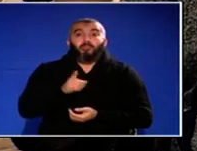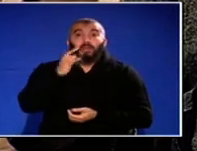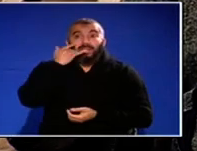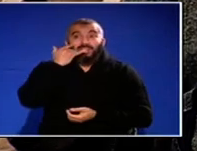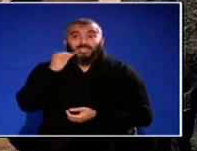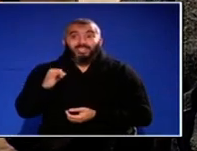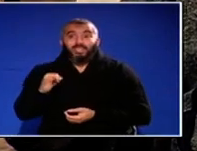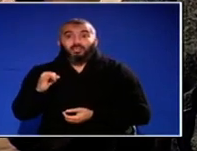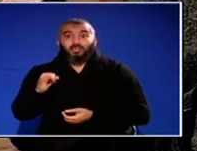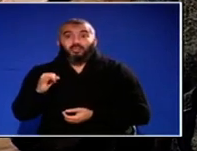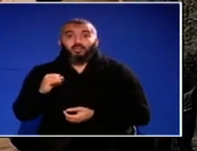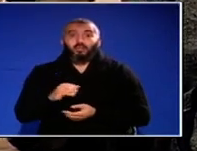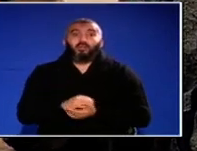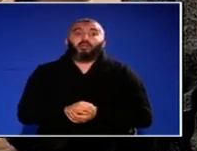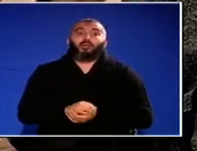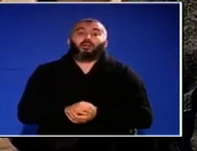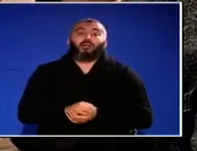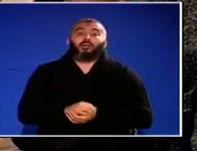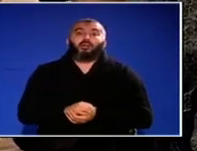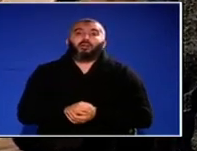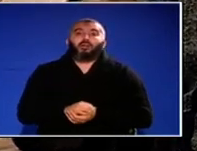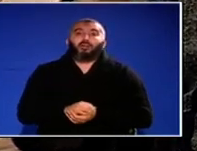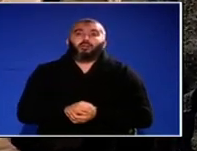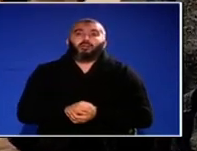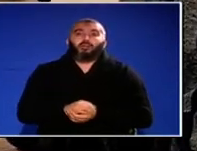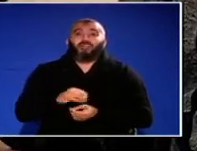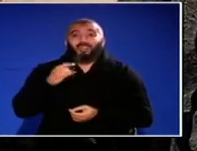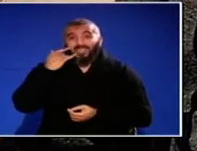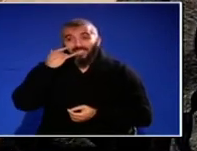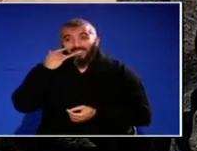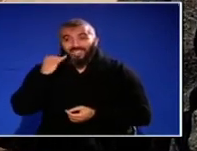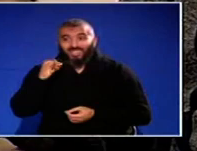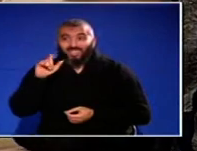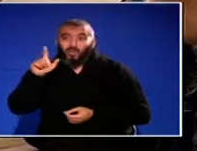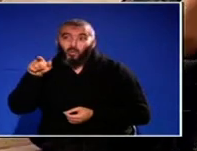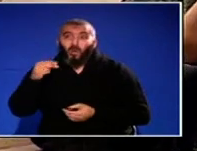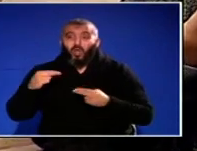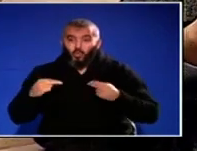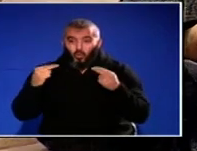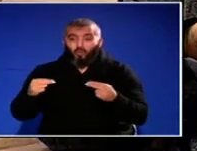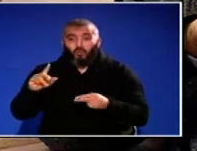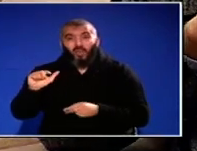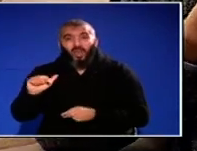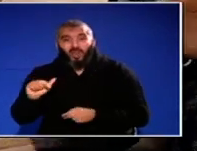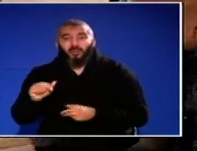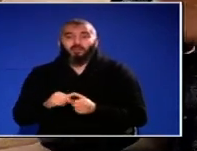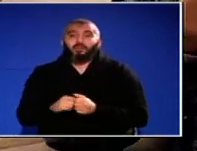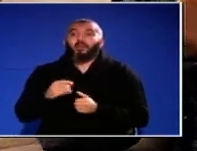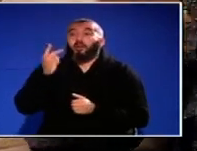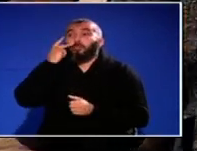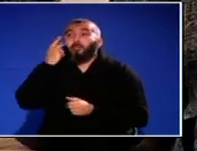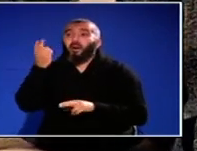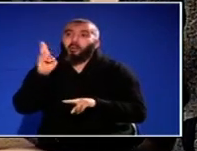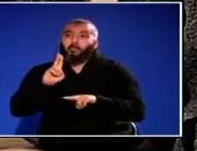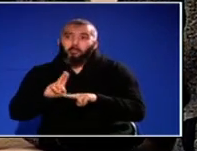الأصل هذا وهو الأب والأم، الأب والأم ويخلي وليداته ويخلي ولاد ولاده، هو الأصل الأبناء